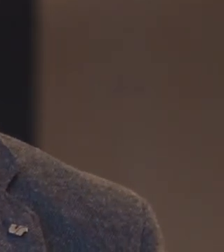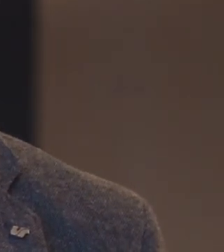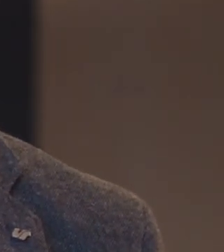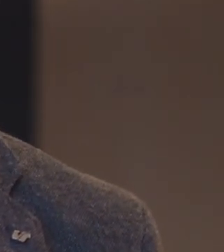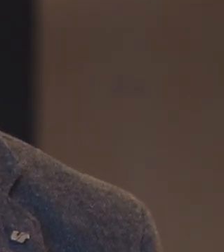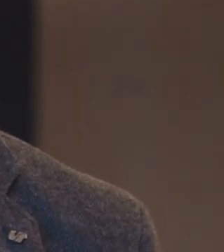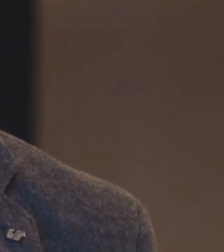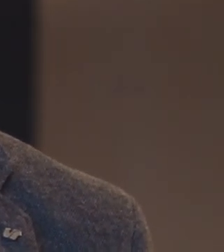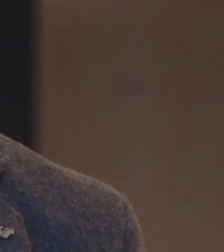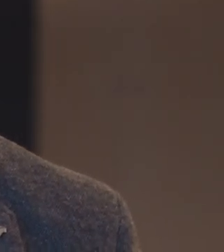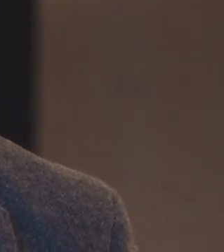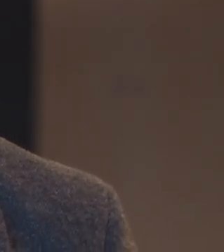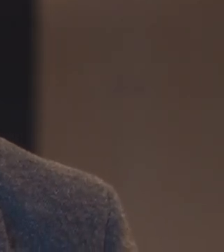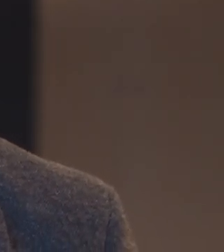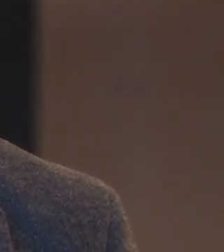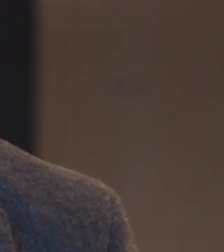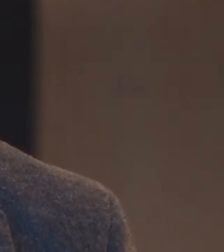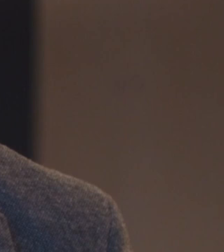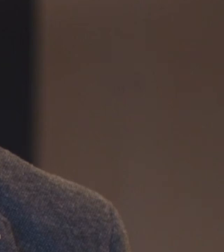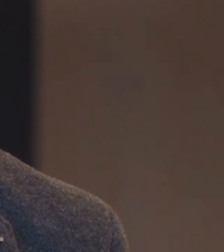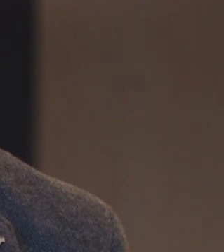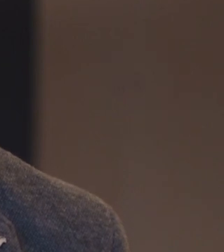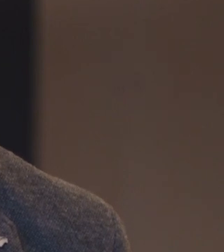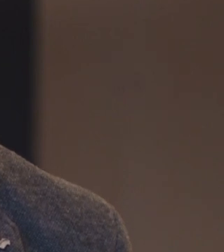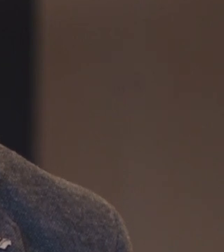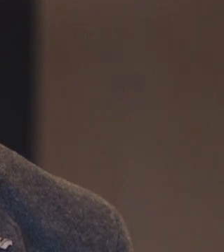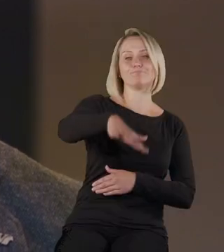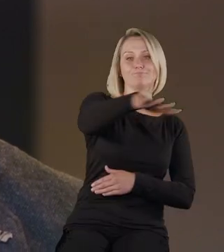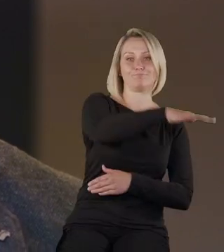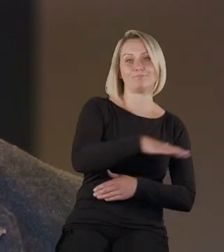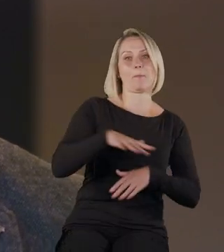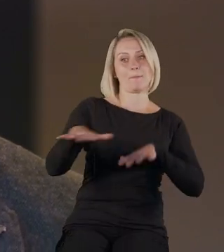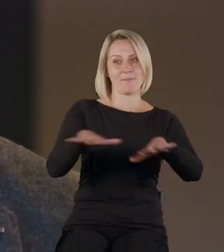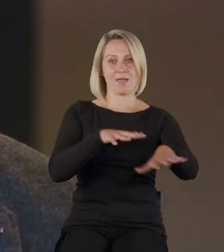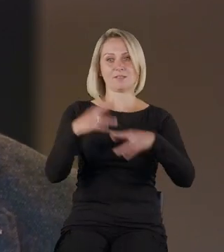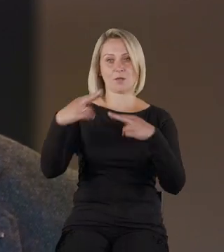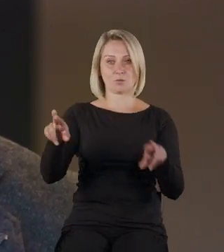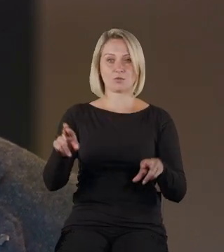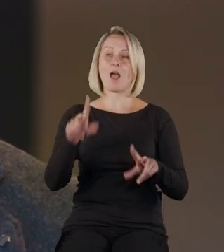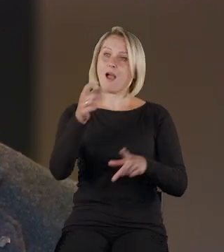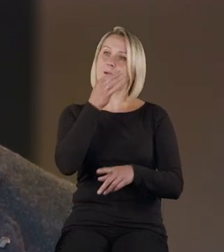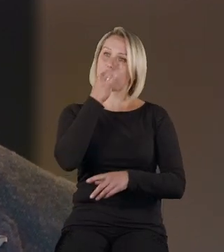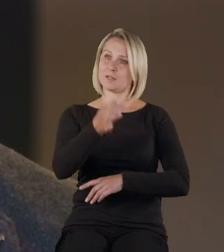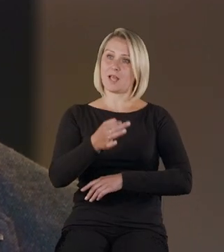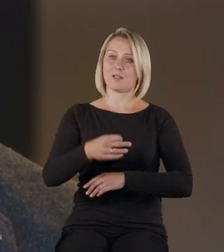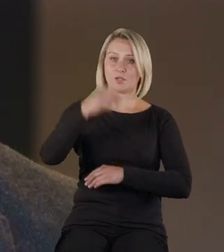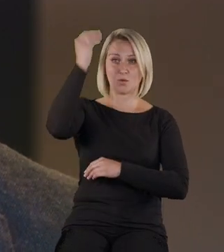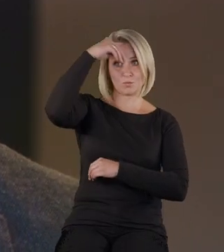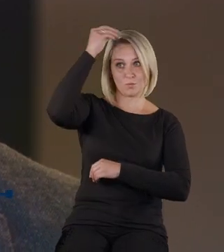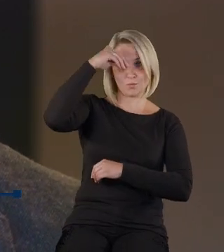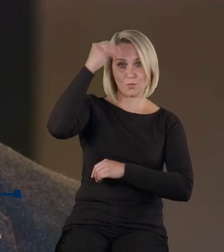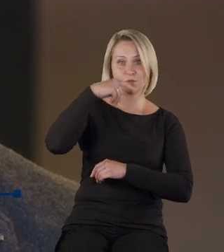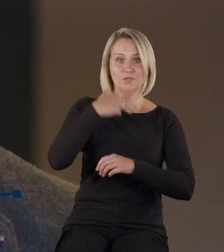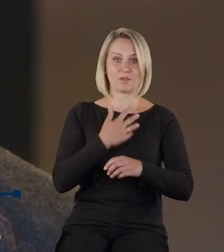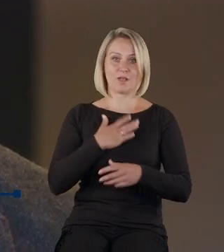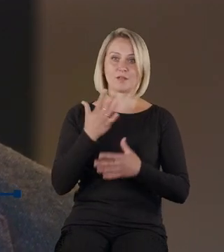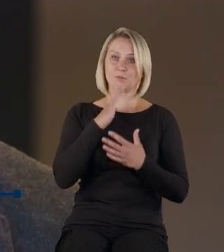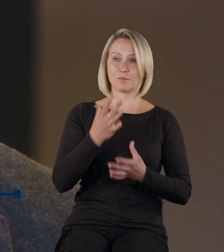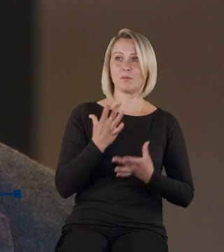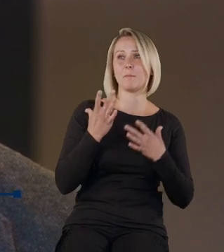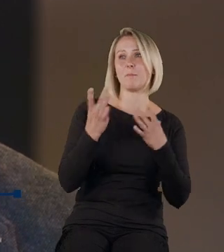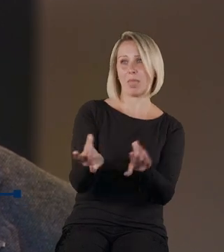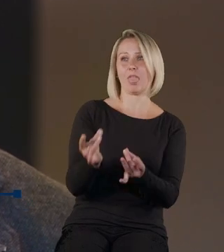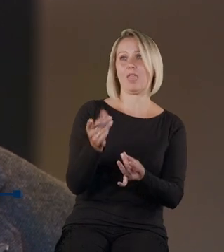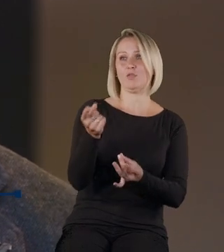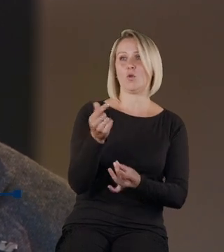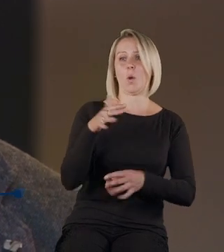Uniwersytet Śląski w Katowicach. Cztery różne kampusy, cztery różne miejsca. Ale czy studia na naszym uniwersytecie muszą oznaczać przywiązanie przez 5 lat